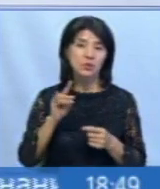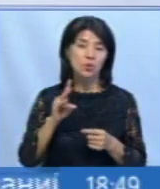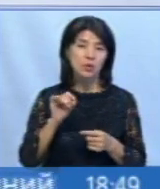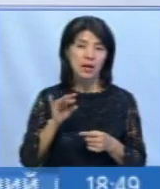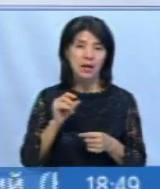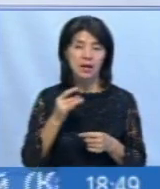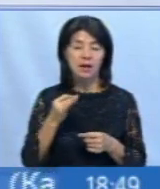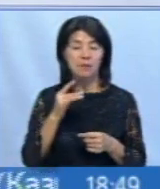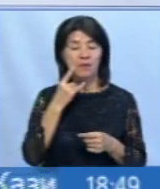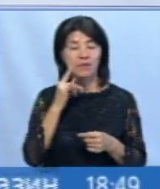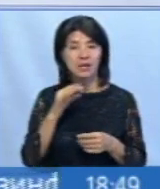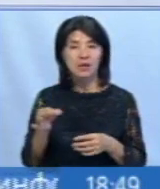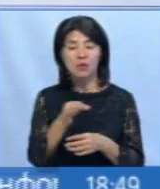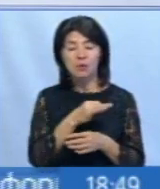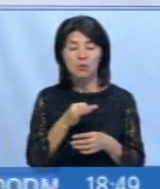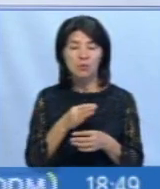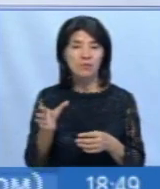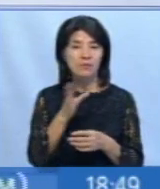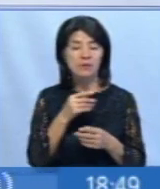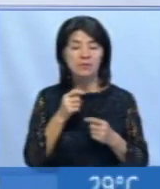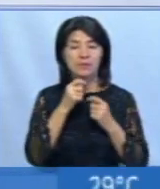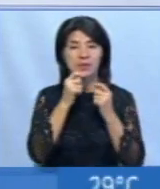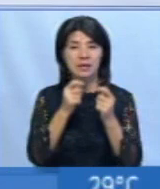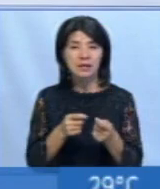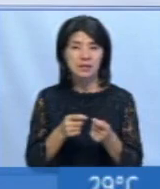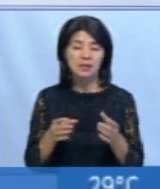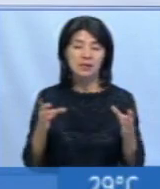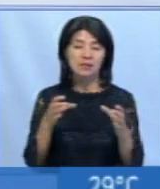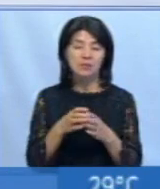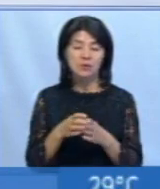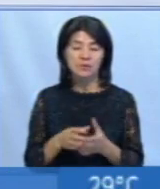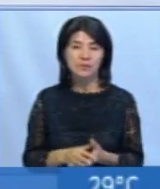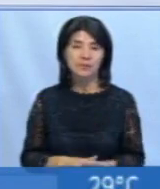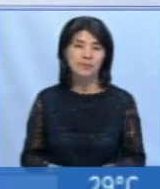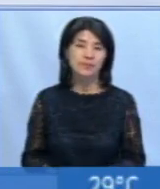началом нового учебного года, подарив им наборы с канцелярскими товарами.